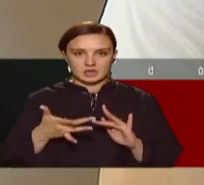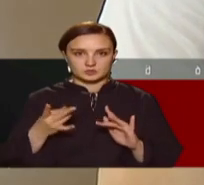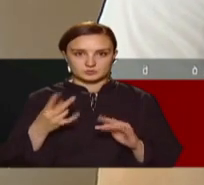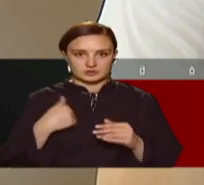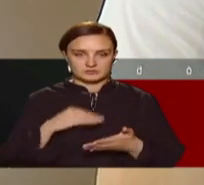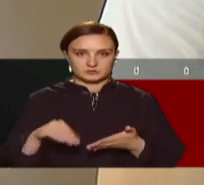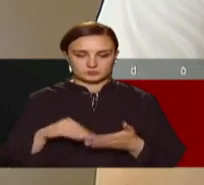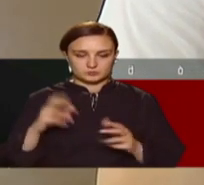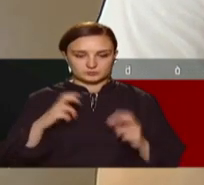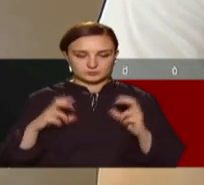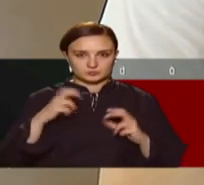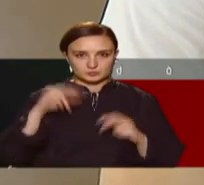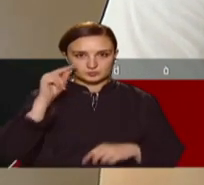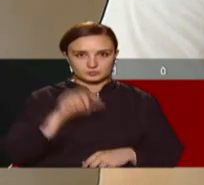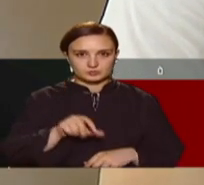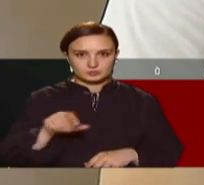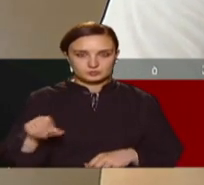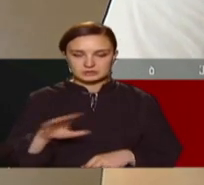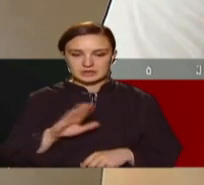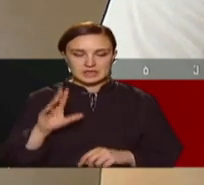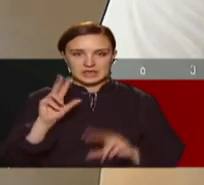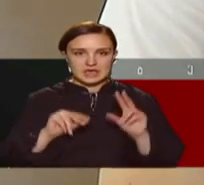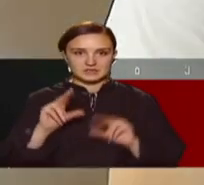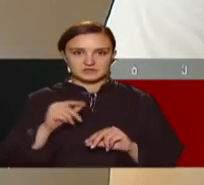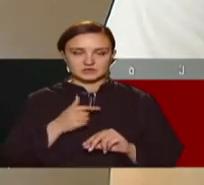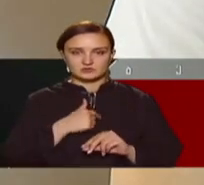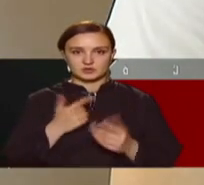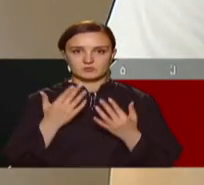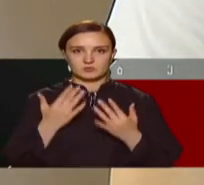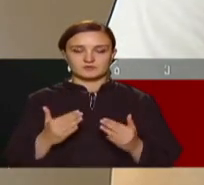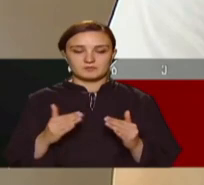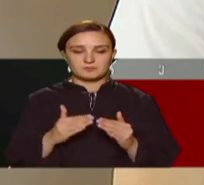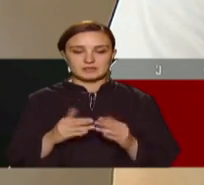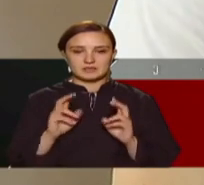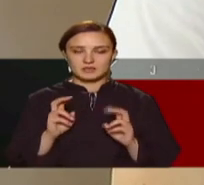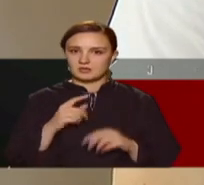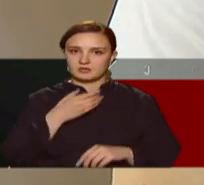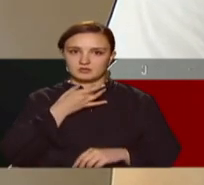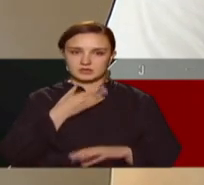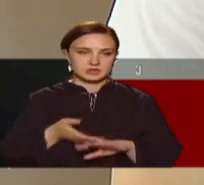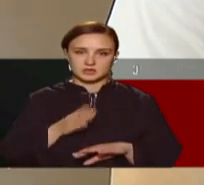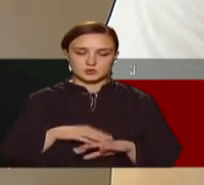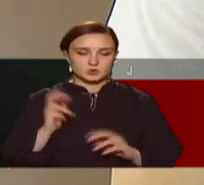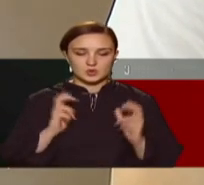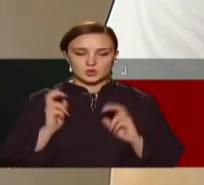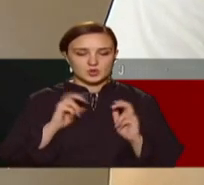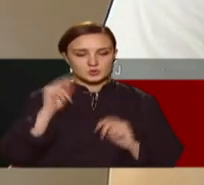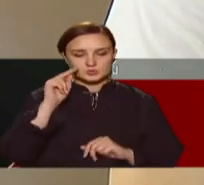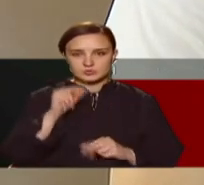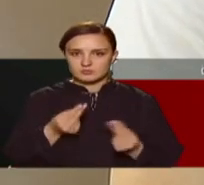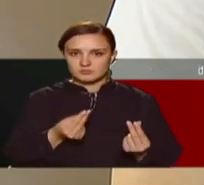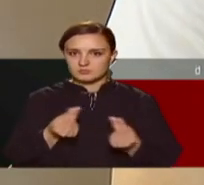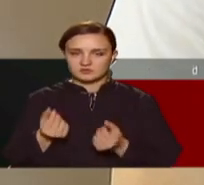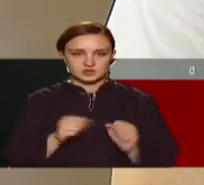მიეცეს სტუდენტებს, მაგრამ მან არ გაითვალისწინა ჩვენი მოთხოვნები. საბინაო კრიზისი არის შექმნილი და სტუდენტებს არ აქვს იმის